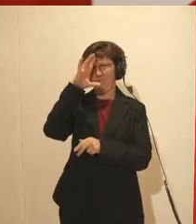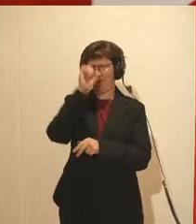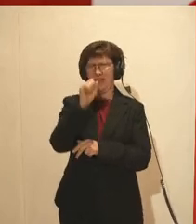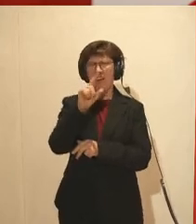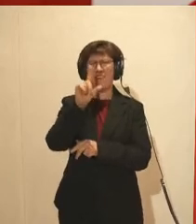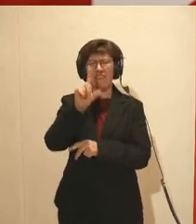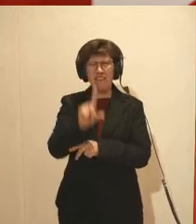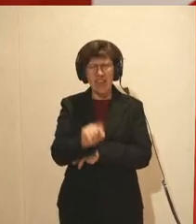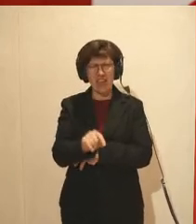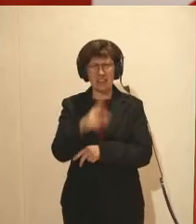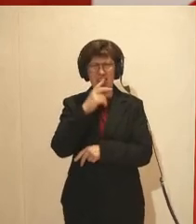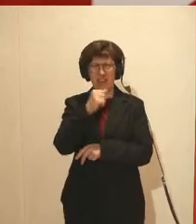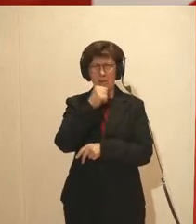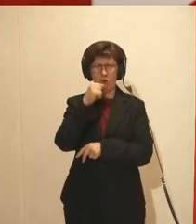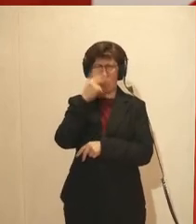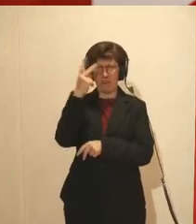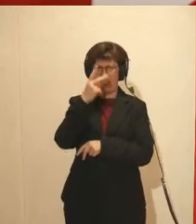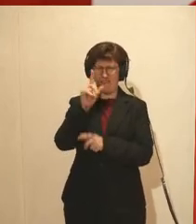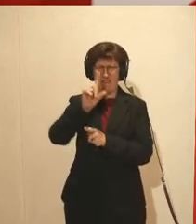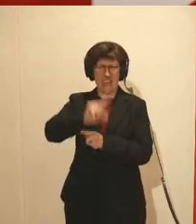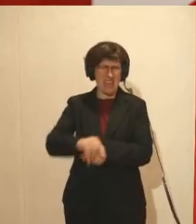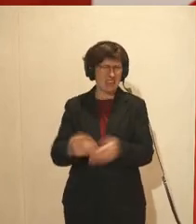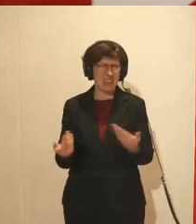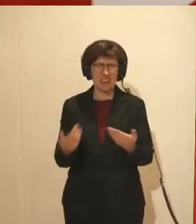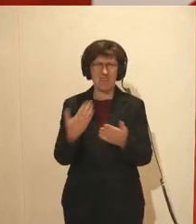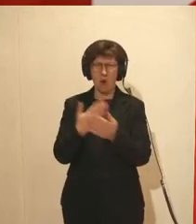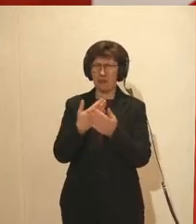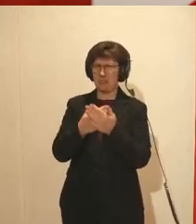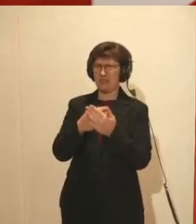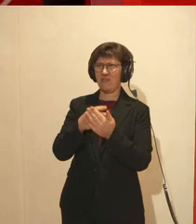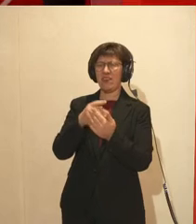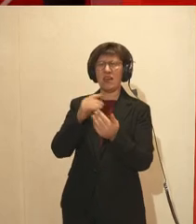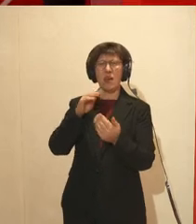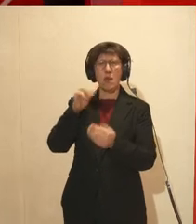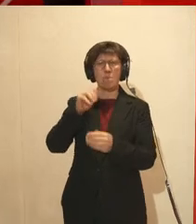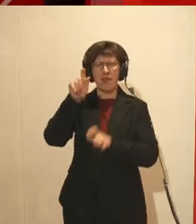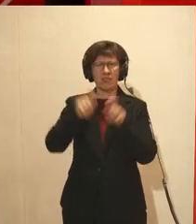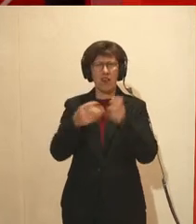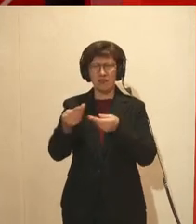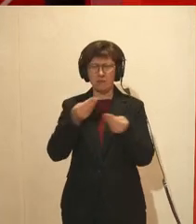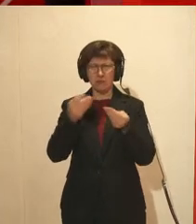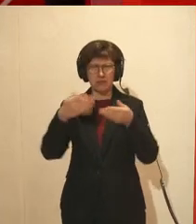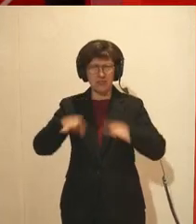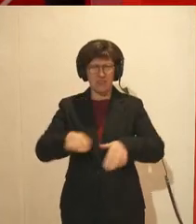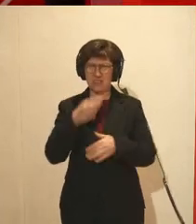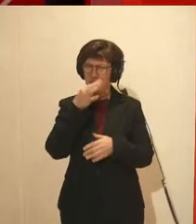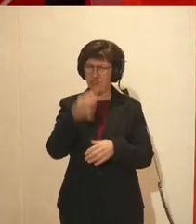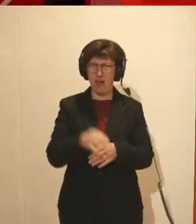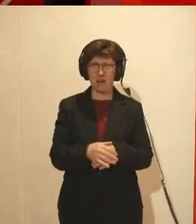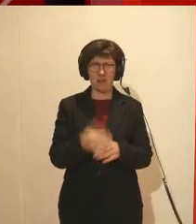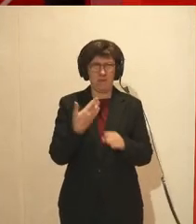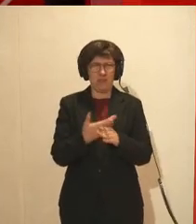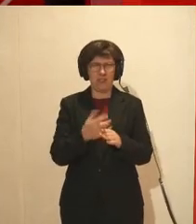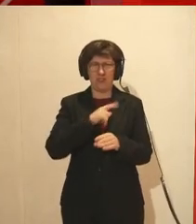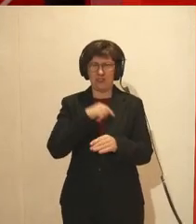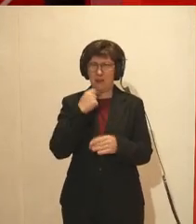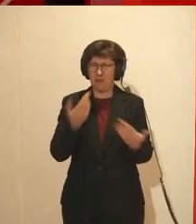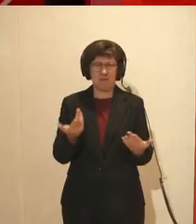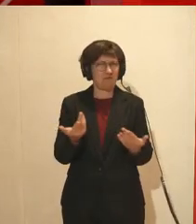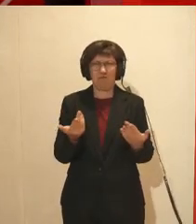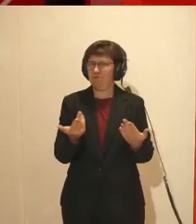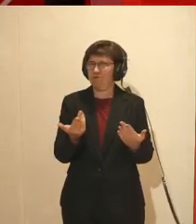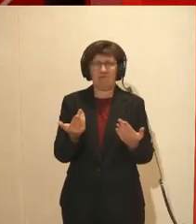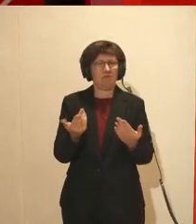wenig in vielen berufen verdient wird weil das ist ja das was ich als allererstes mit meinen mandanten gesprochen habe und deshalb sage ich es geht